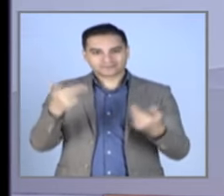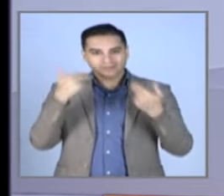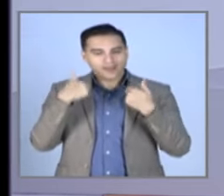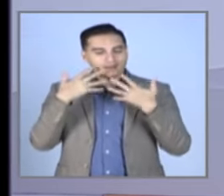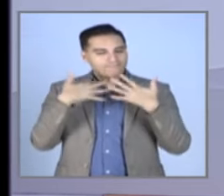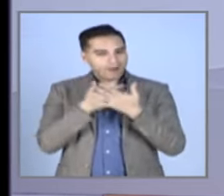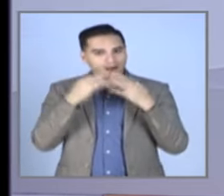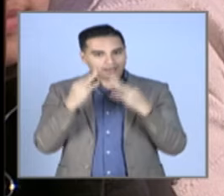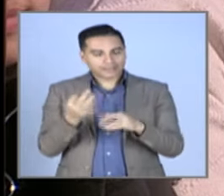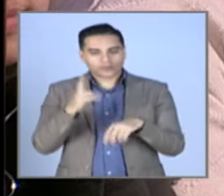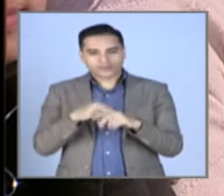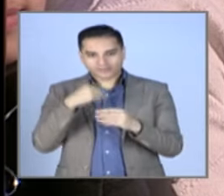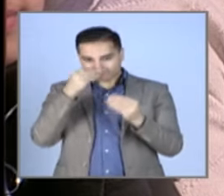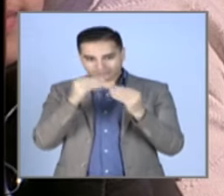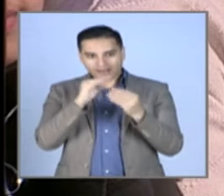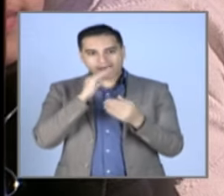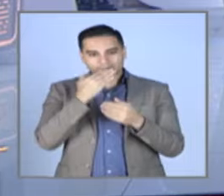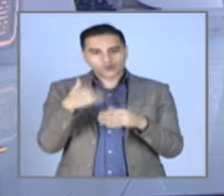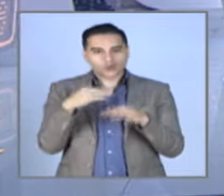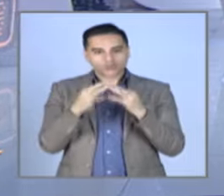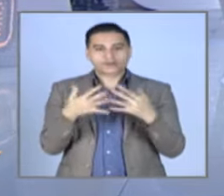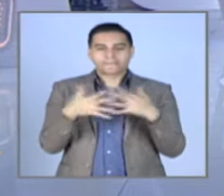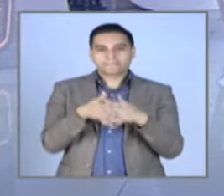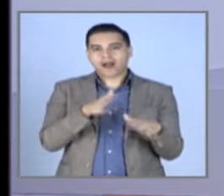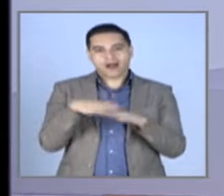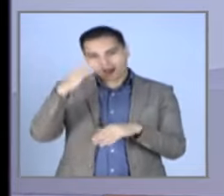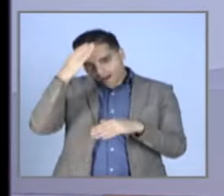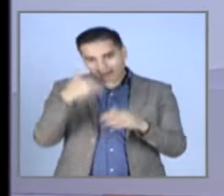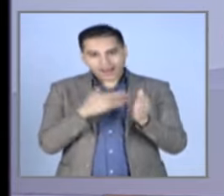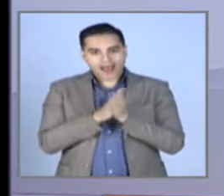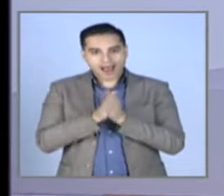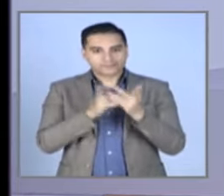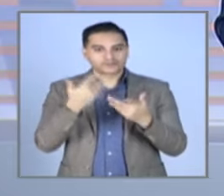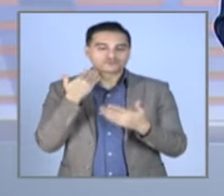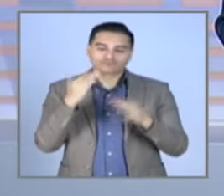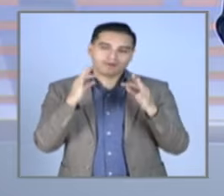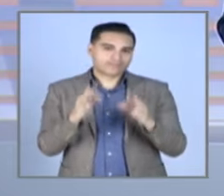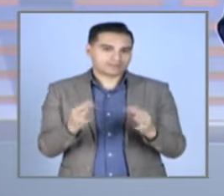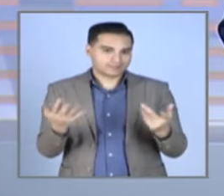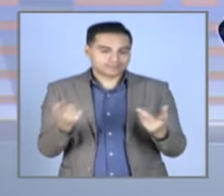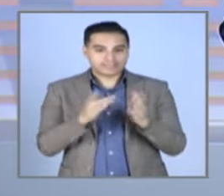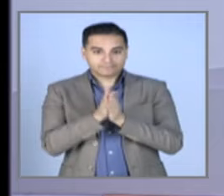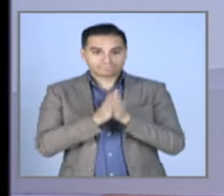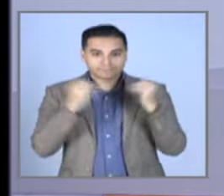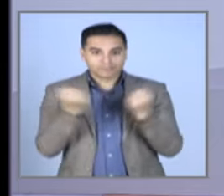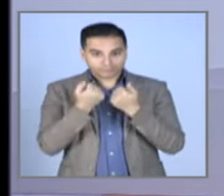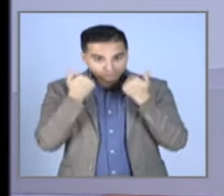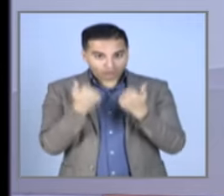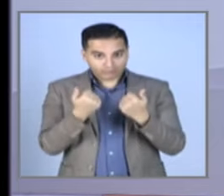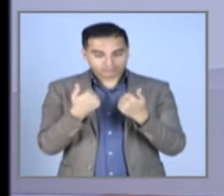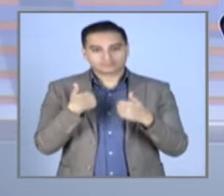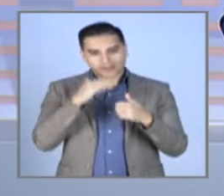مفرحاني جدا، وحاسه اني الحمد لله اني بقيت جزء من عيله العباقره ذات نفسها اصلا، يعني دي حاجه تشرف طبعا. استعديتي؟